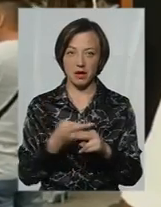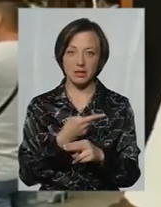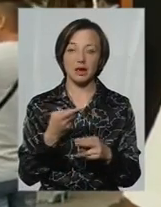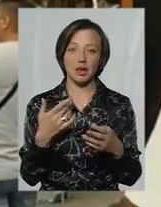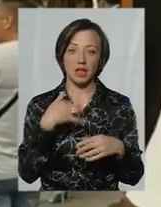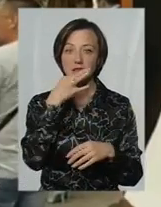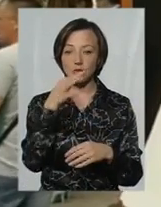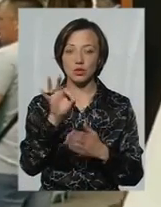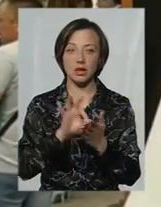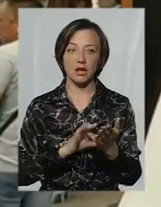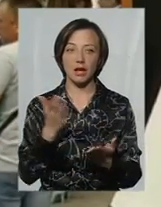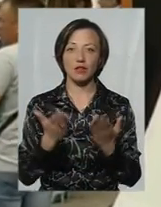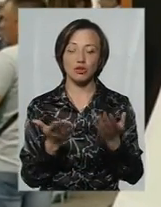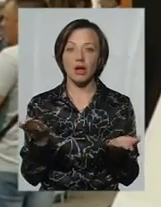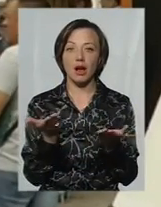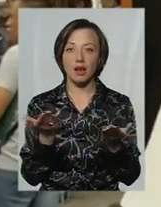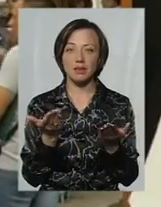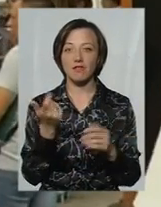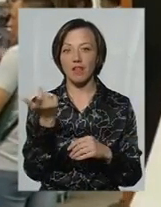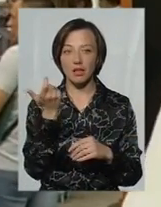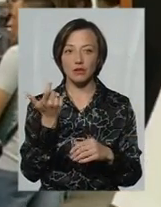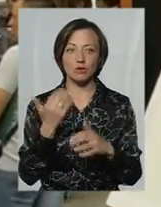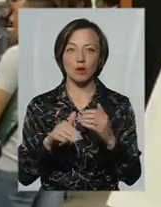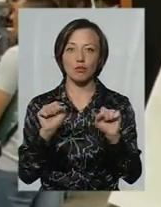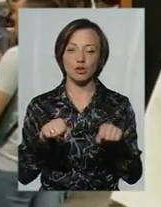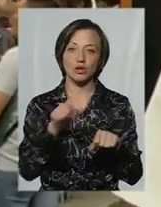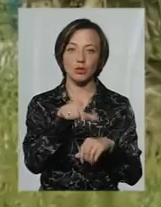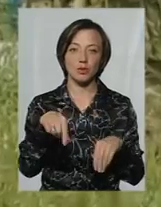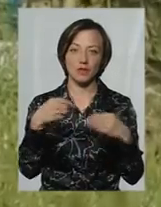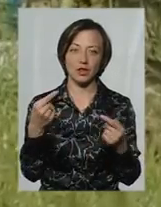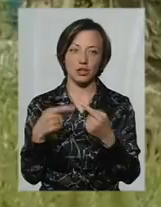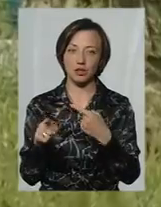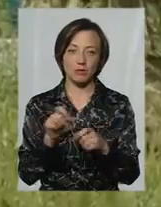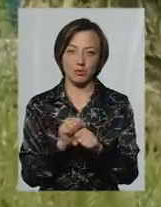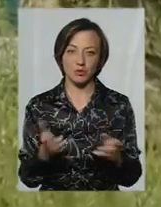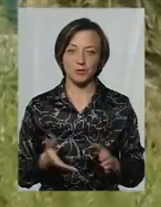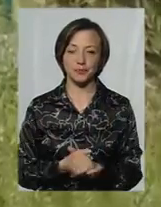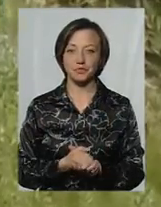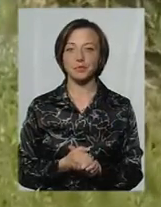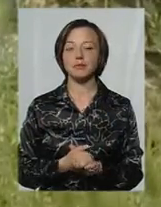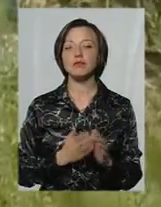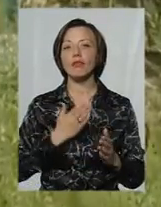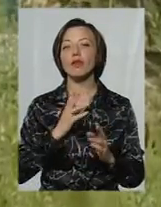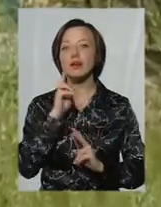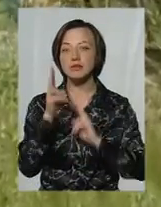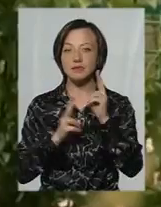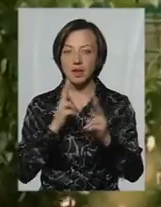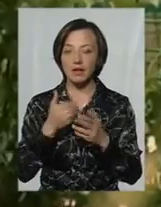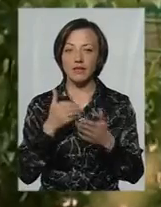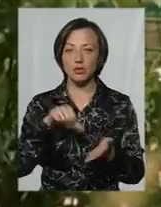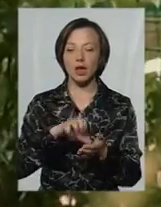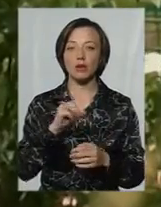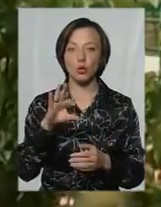склалось враження, якщо там ще якась власність, то вже її можна людям віддати іншим. Отож, звернення від атовців зареєстрували, а